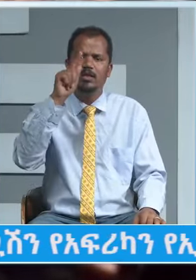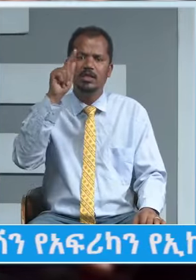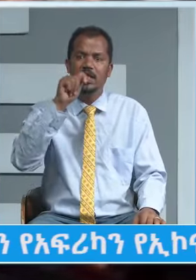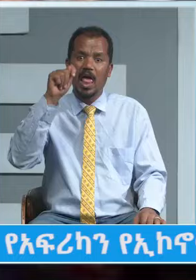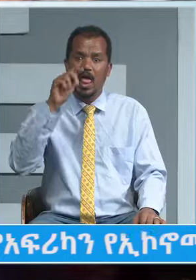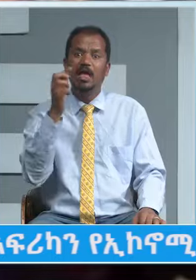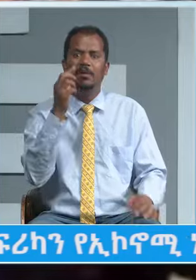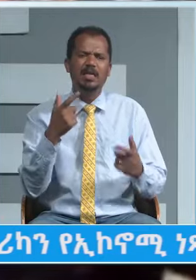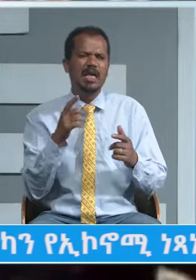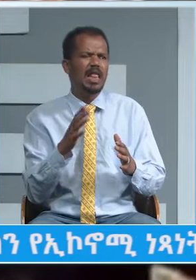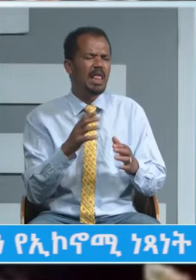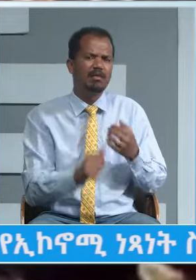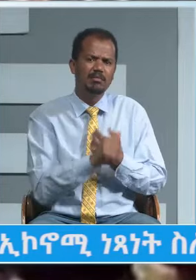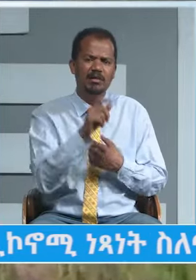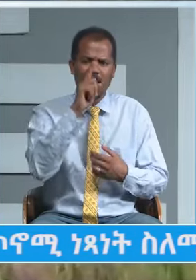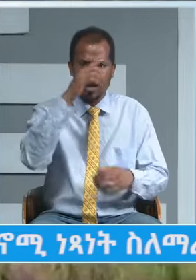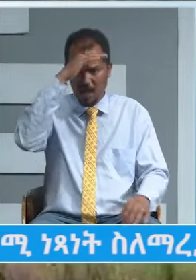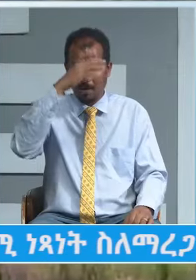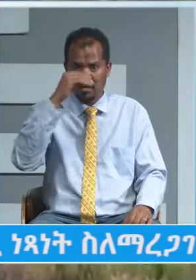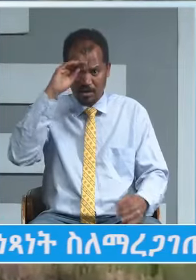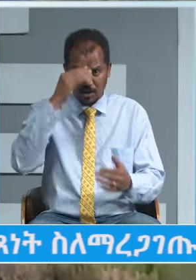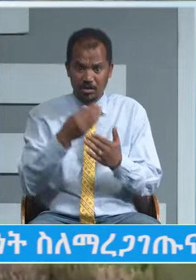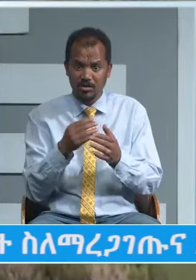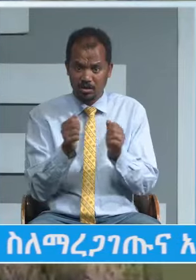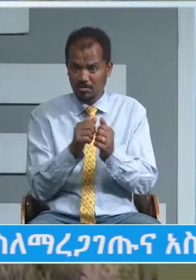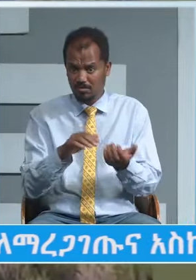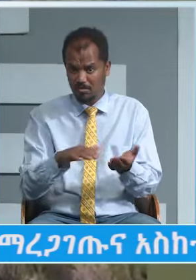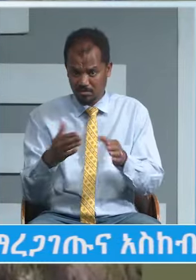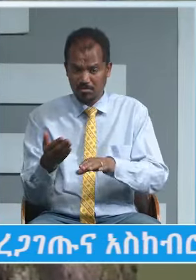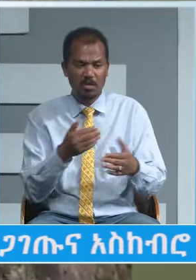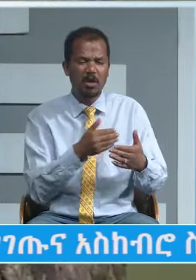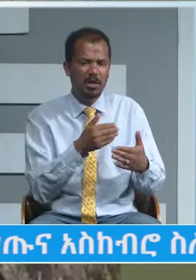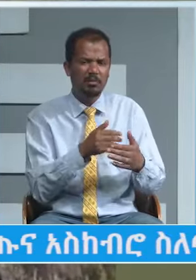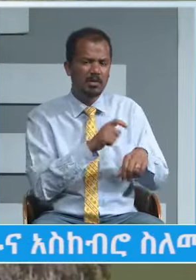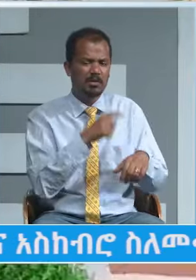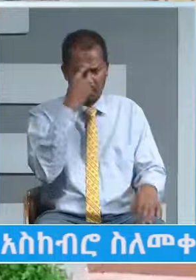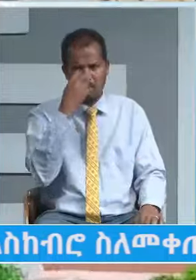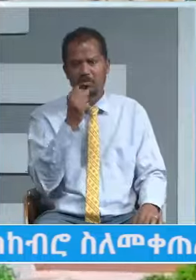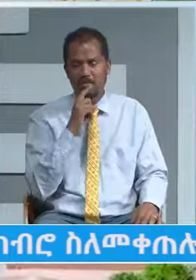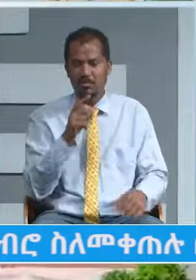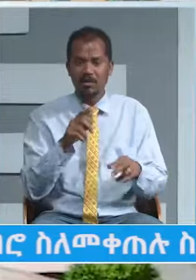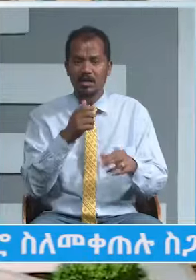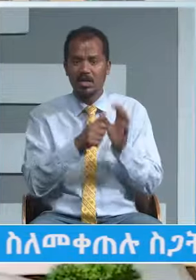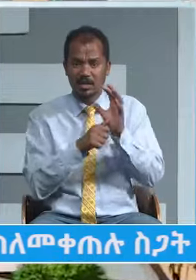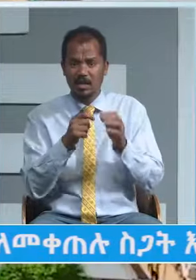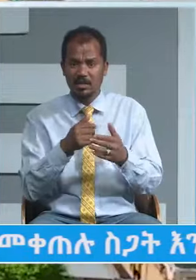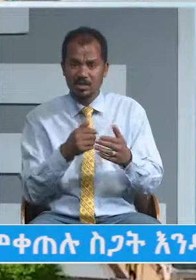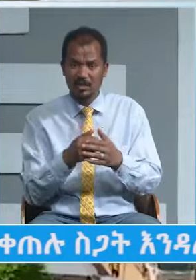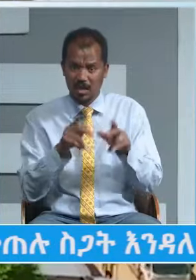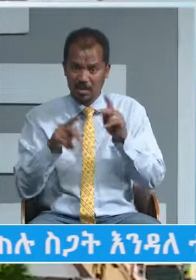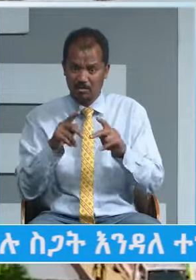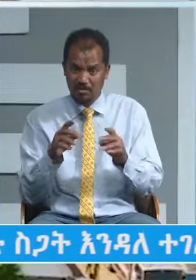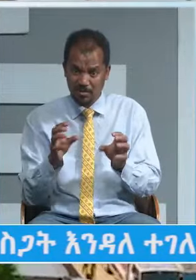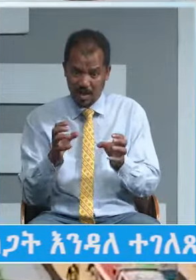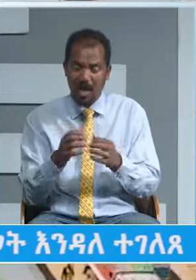አማውንቴ ቀበሌ ላይ ያደረገው ድንገተኛ ጥቃት የአንድ አባትና ልጅ ህይወት መቅጠፉ የቅርብ ጊዜ ትውስታ ነው ኢሳት ነጻ የህዝብ ሚዲያ